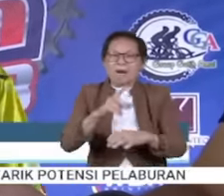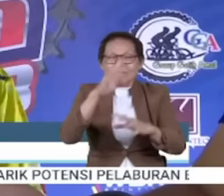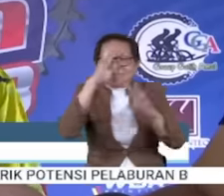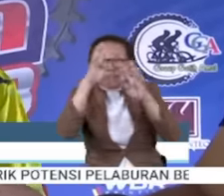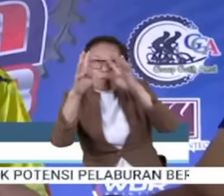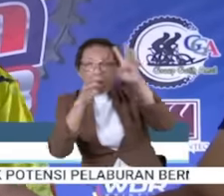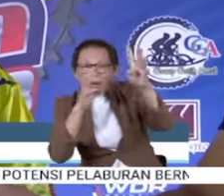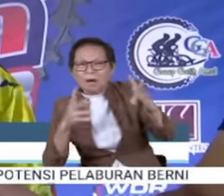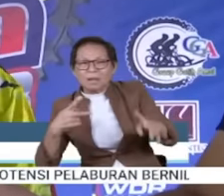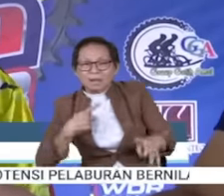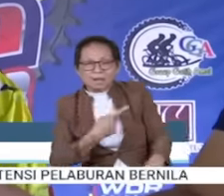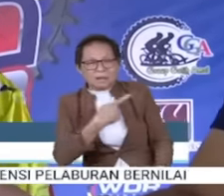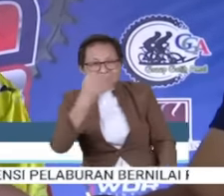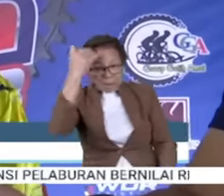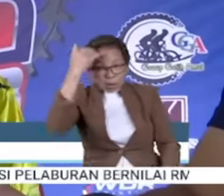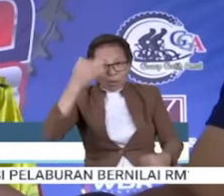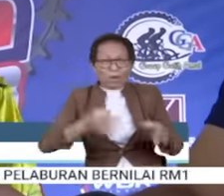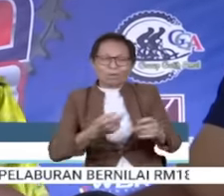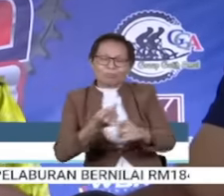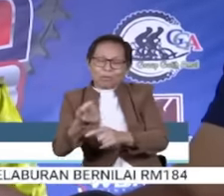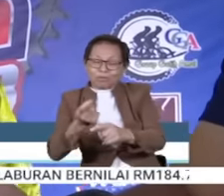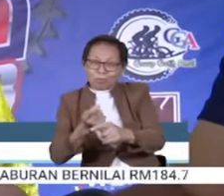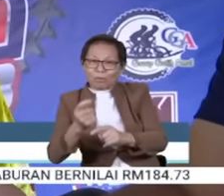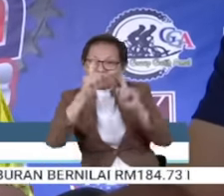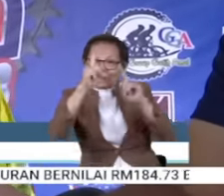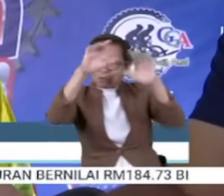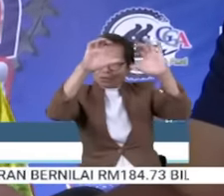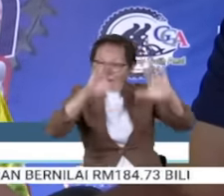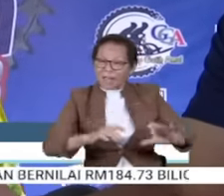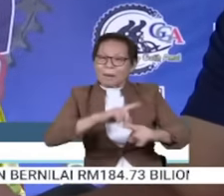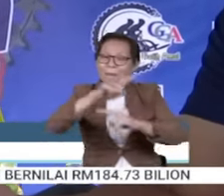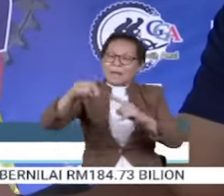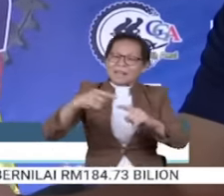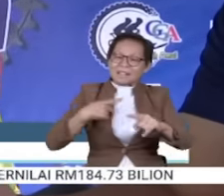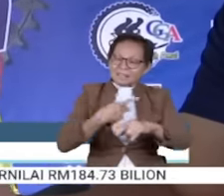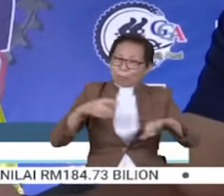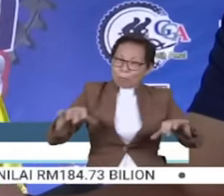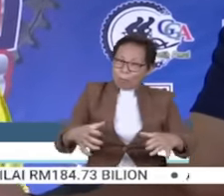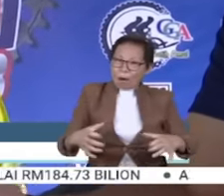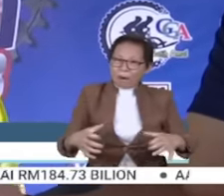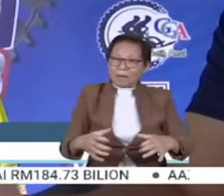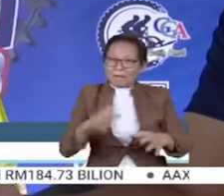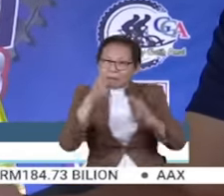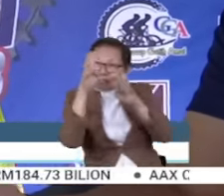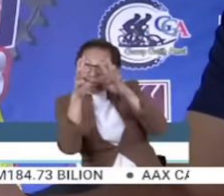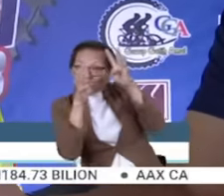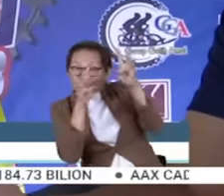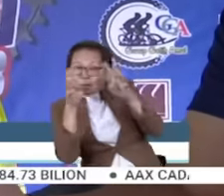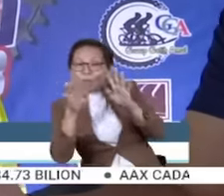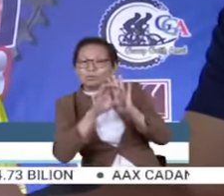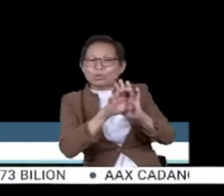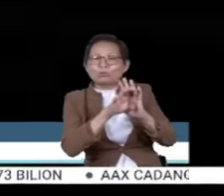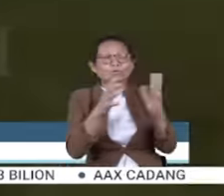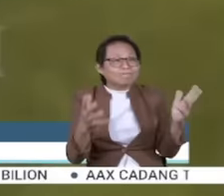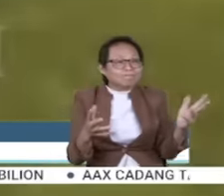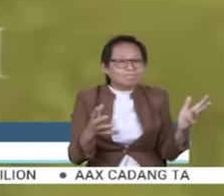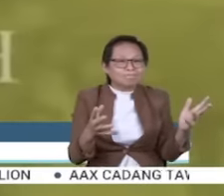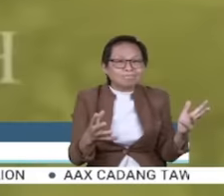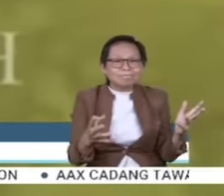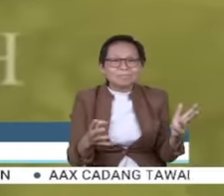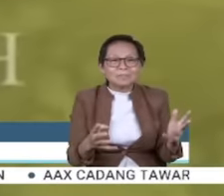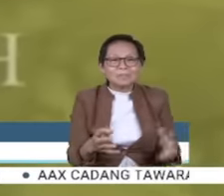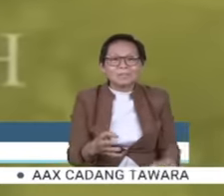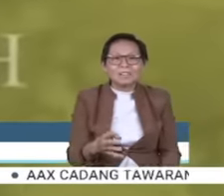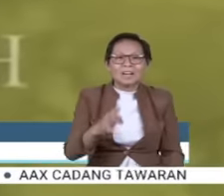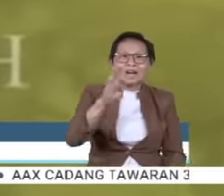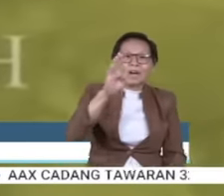kreatif karena kita tahu kalau pecut Lotte ini satu pendekatan Tetapi bila kita melebihkan dalam bentuk yang lebih kreatif contohnya melalui MAP